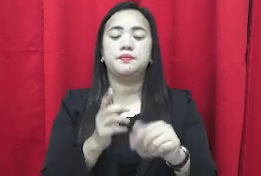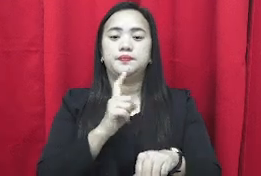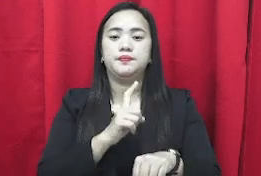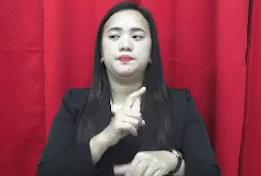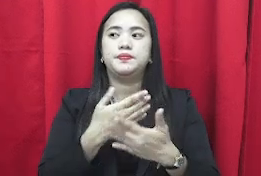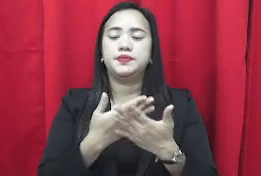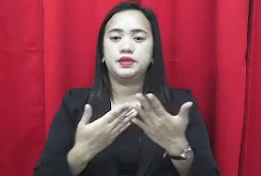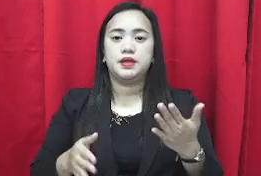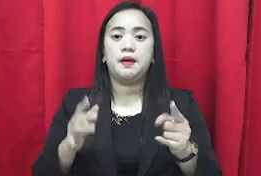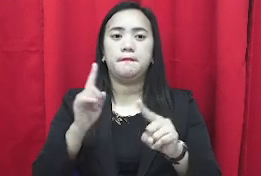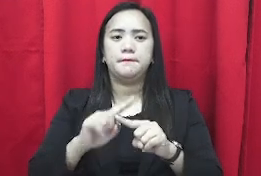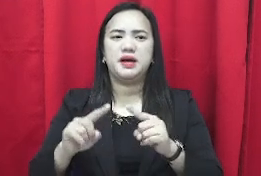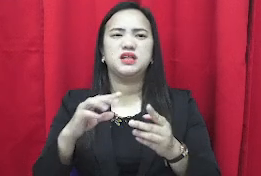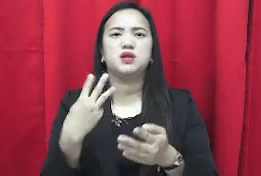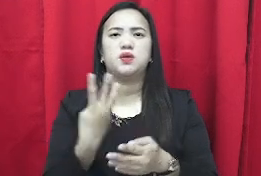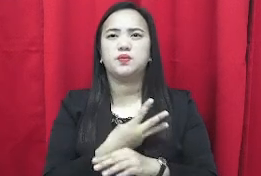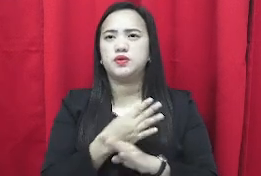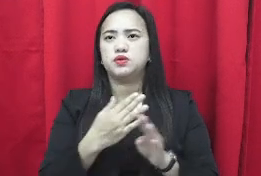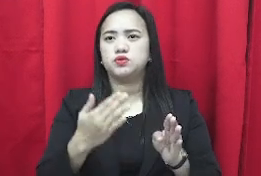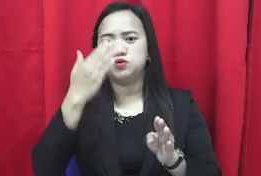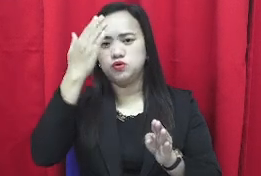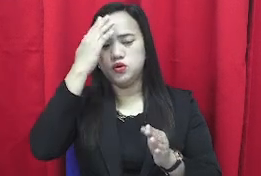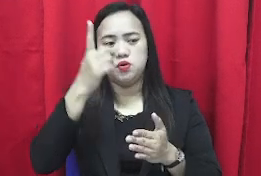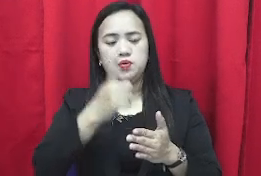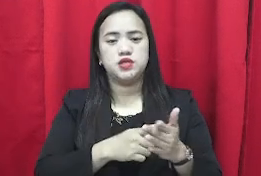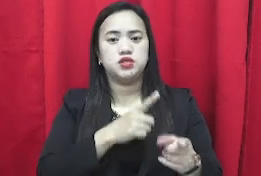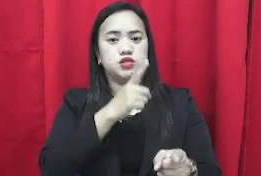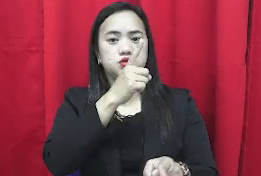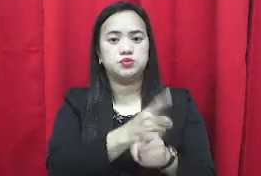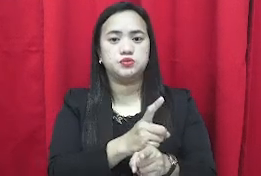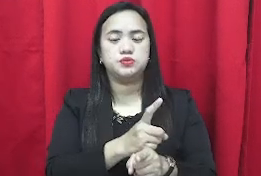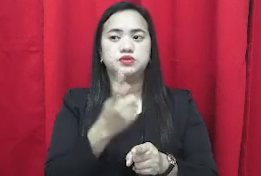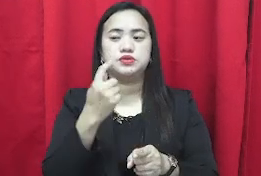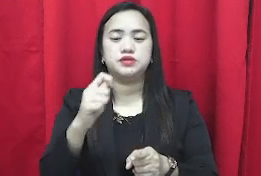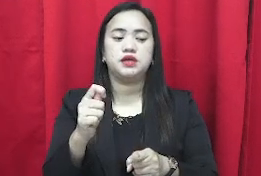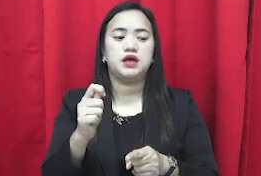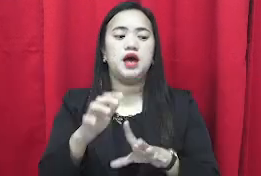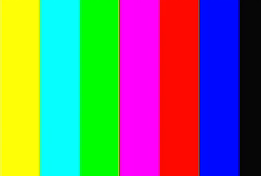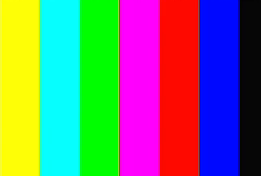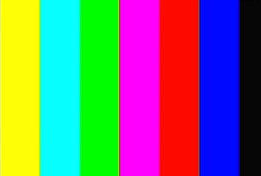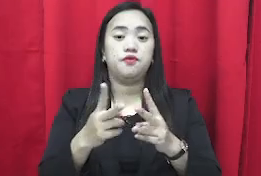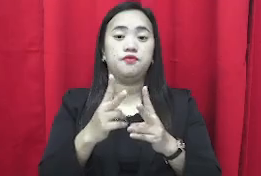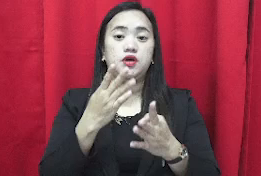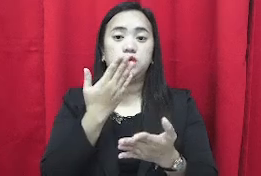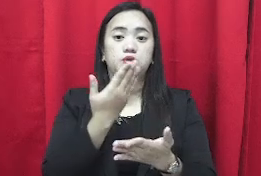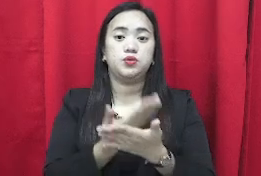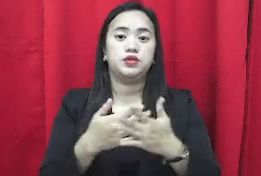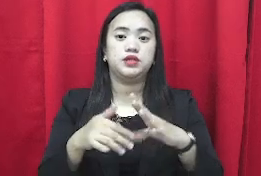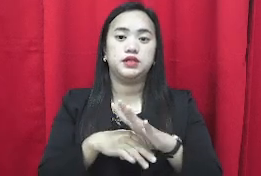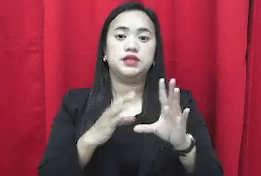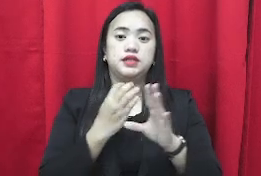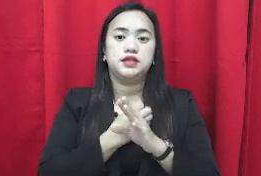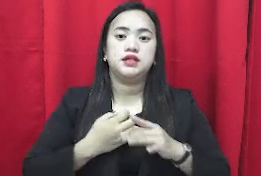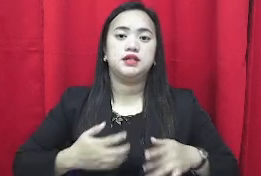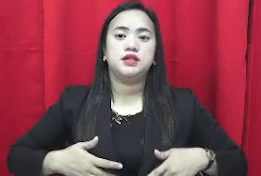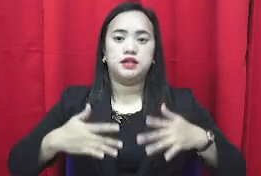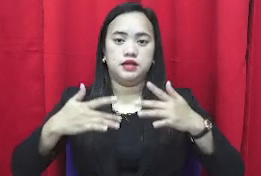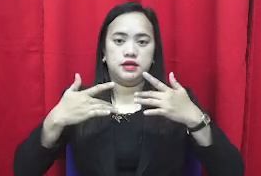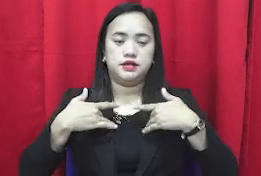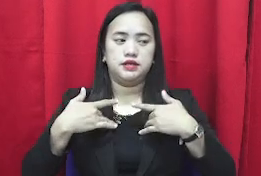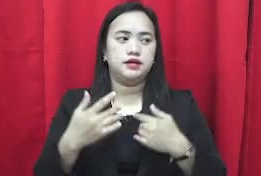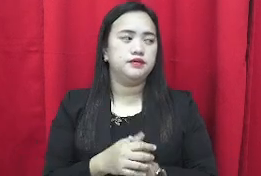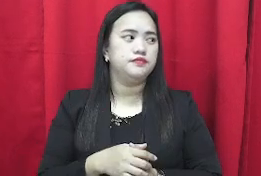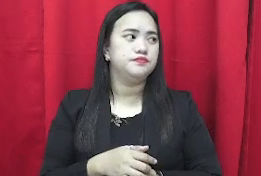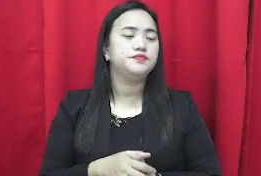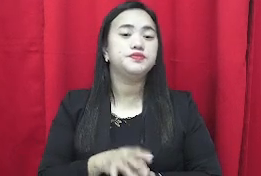cannot guarantee the effectivity that's right We cannot guarantee not only the effectivity but the ano hindi din natin magagarantiya